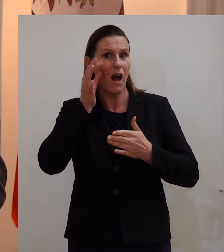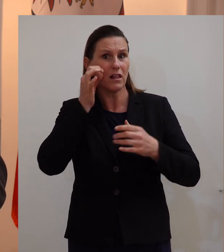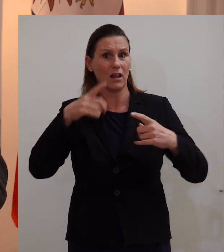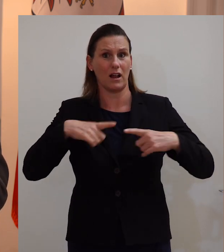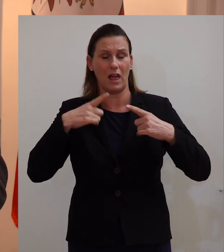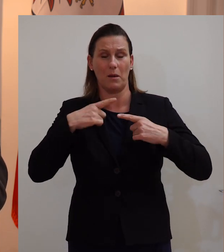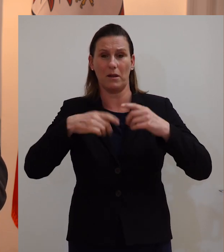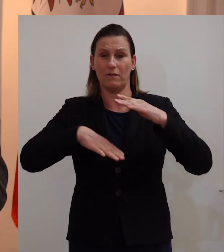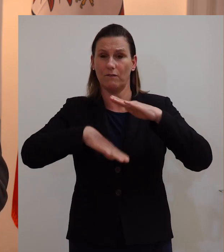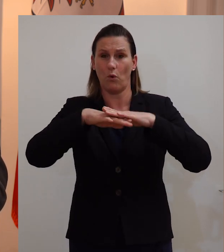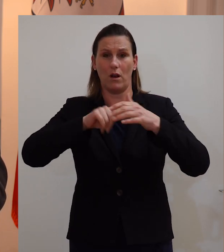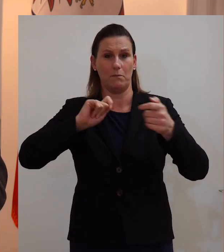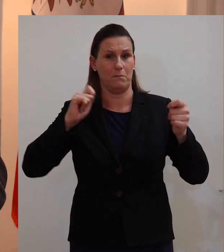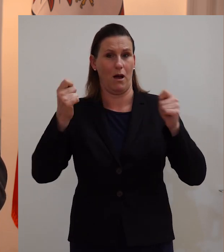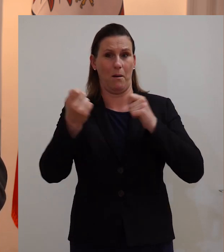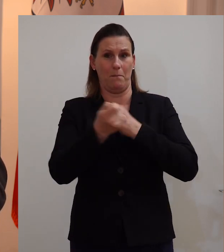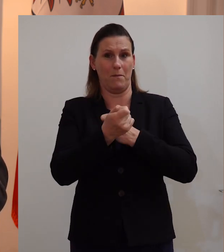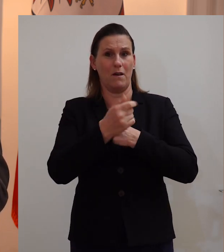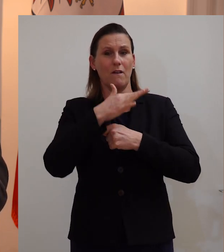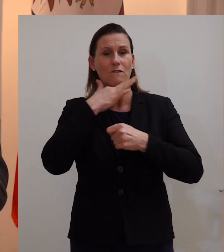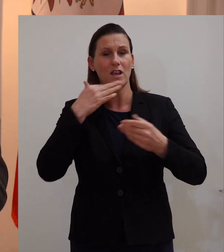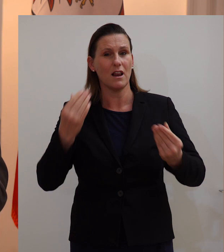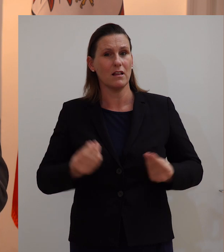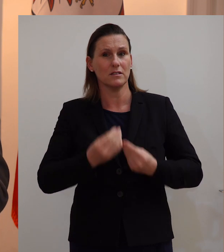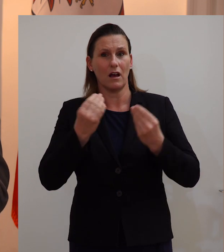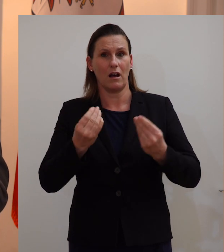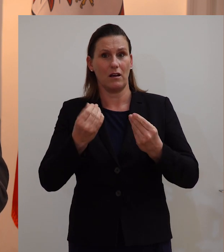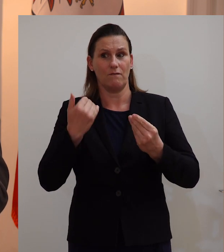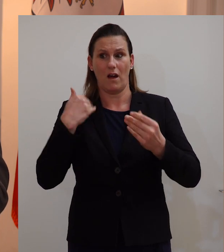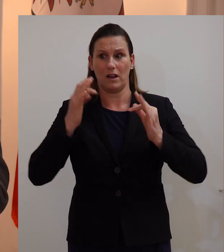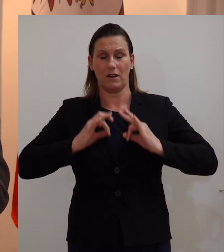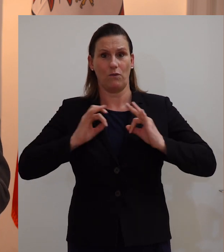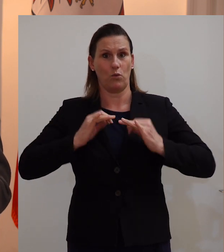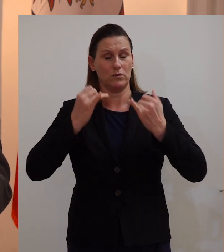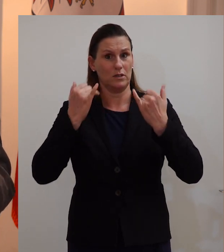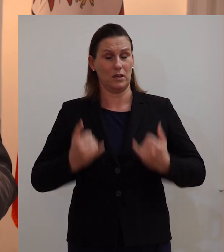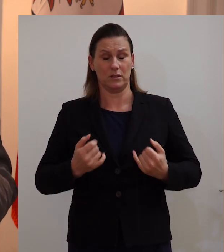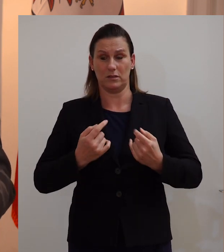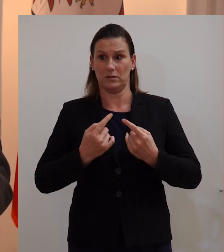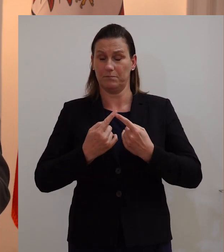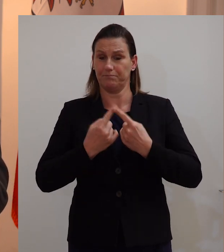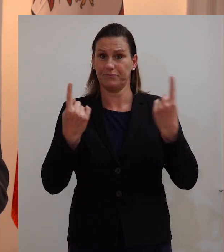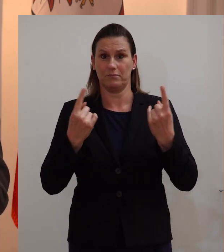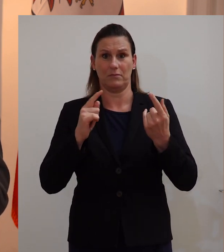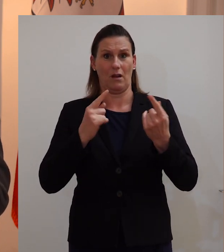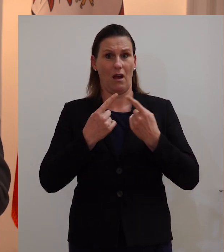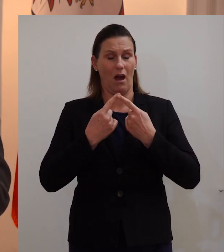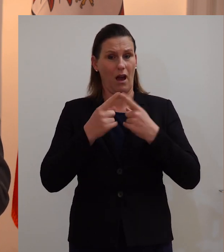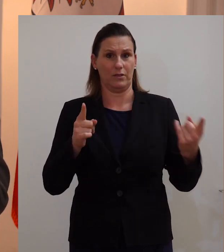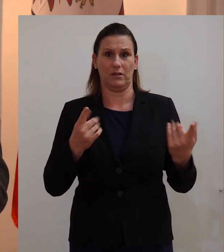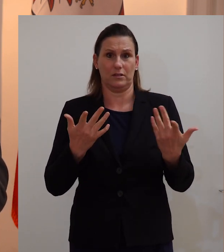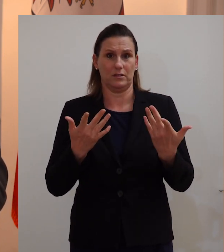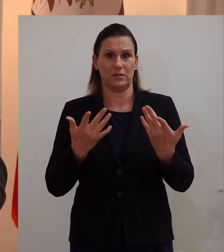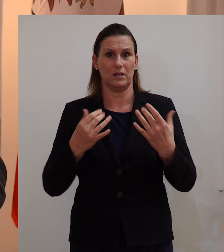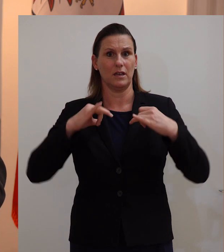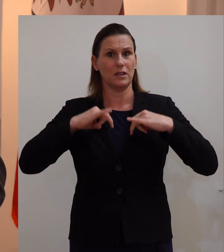gestellt. Vieles ist nicht mehr so, wie wir es gewohnt waren. Tirol war und ist von dieser Krise